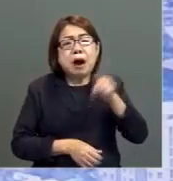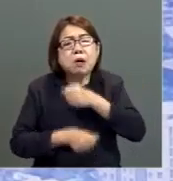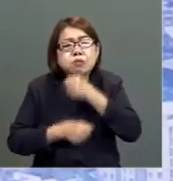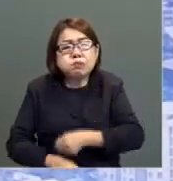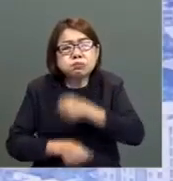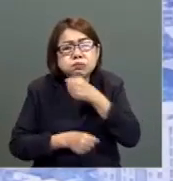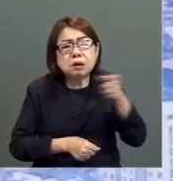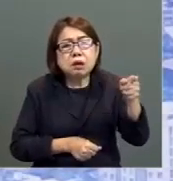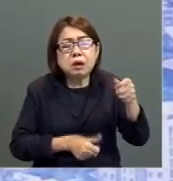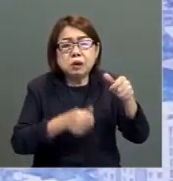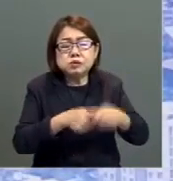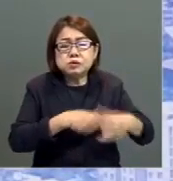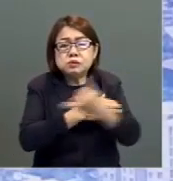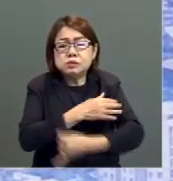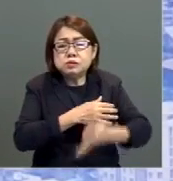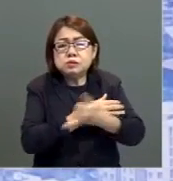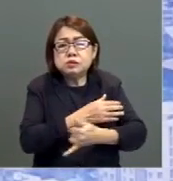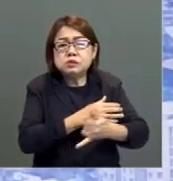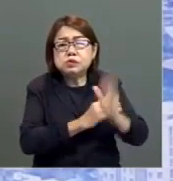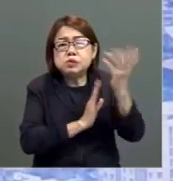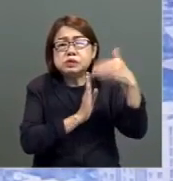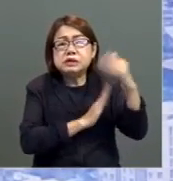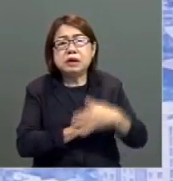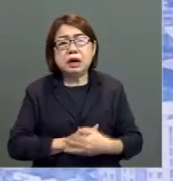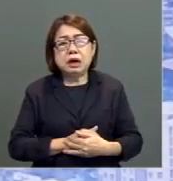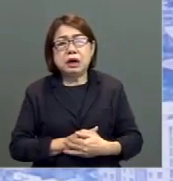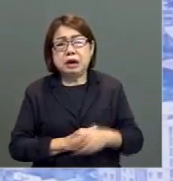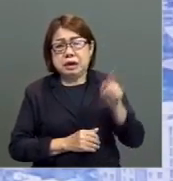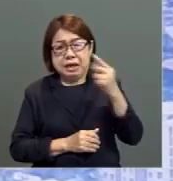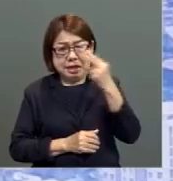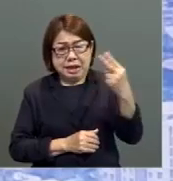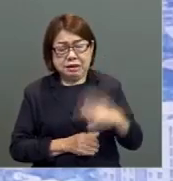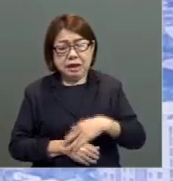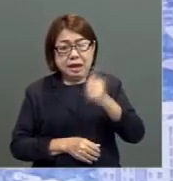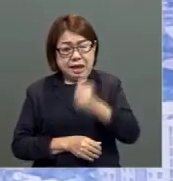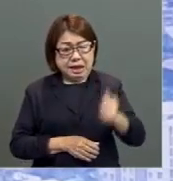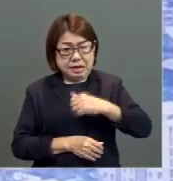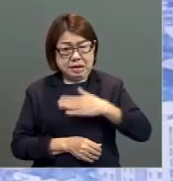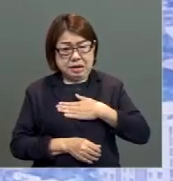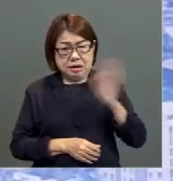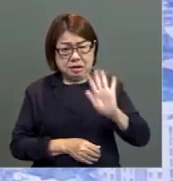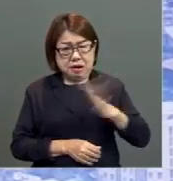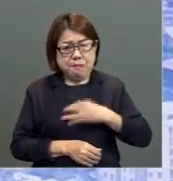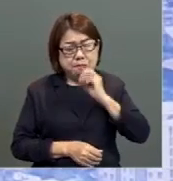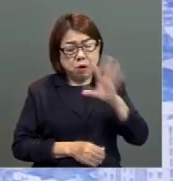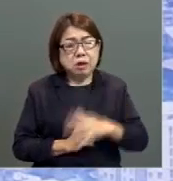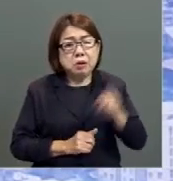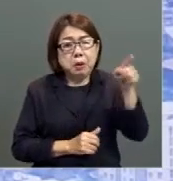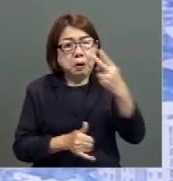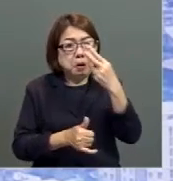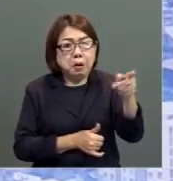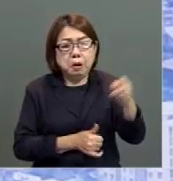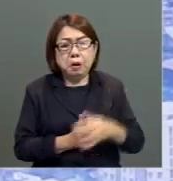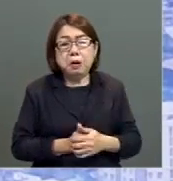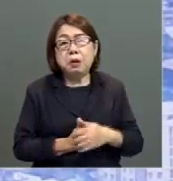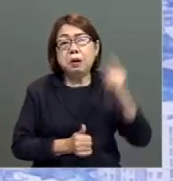งทางซีกโลกเหนือไปกว่านี้ทางเอเชียเราไม่อยากจะพูดนะครับออกไปในงานบางงานกลายเป็นซูเปอร์สเปรดเดอร์